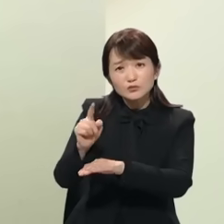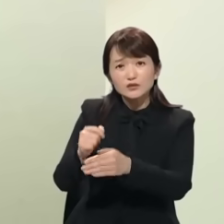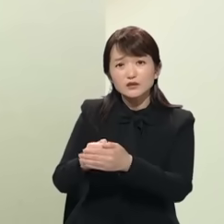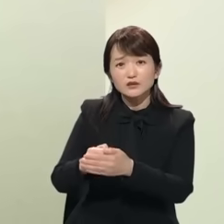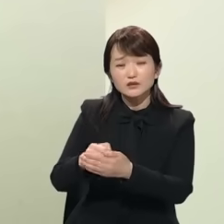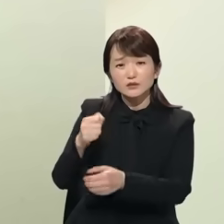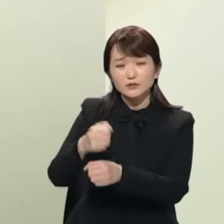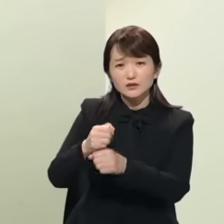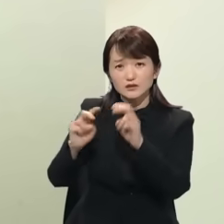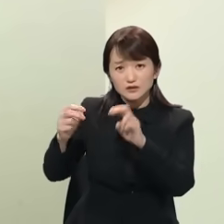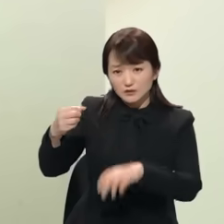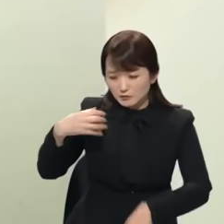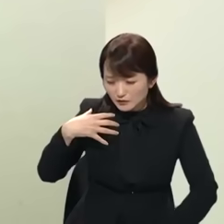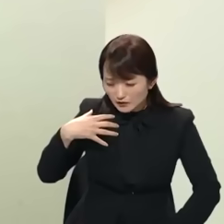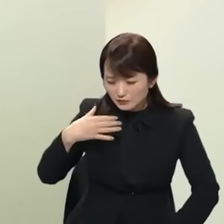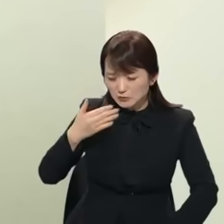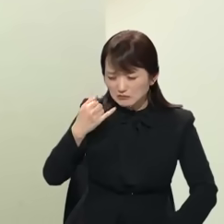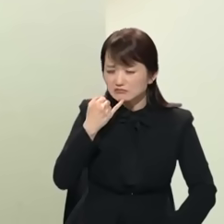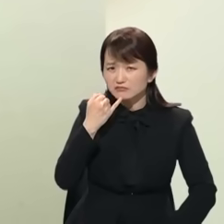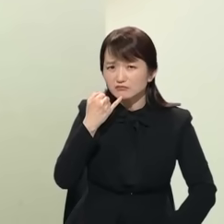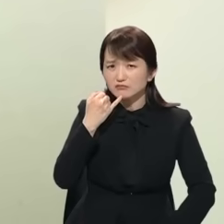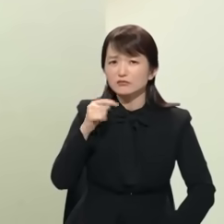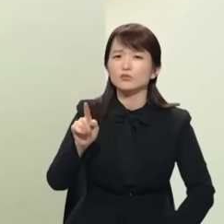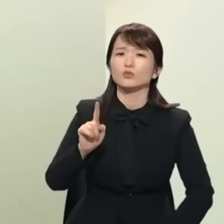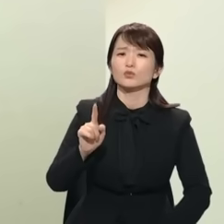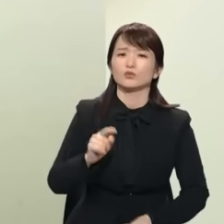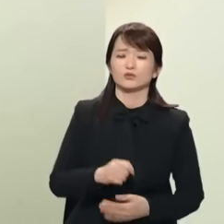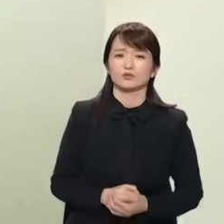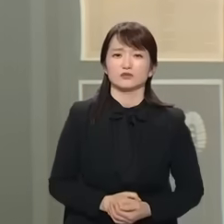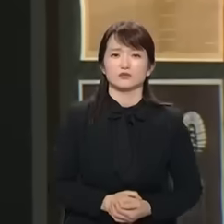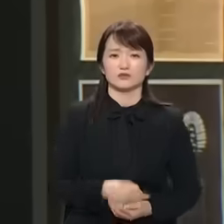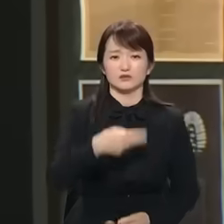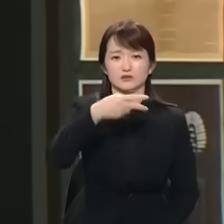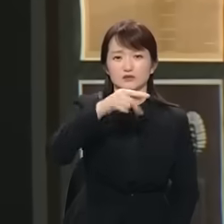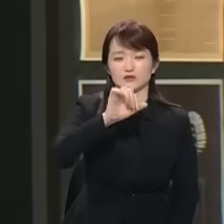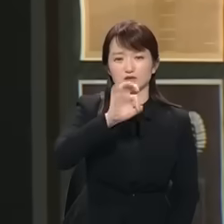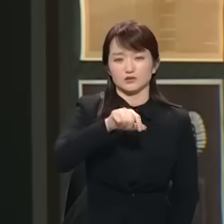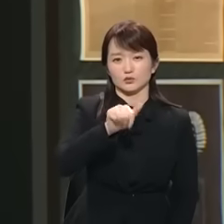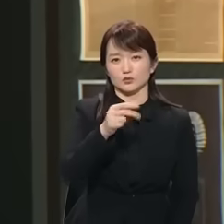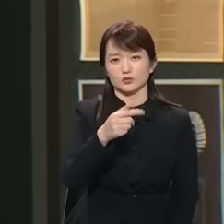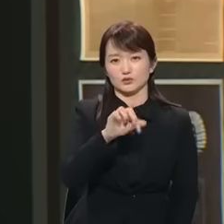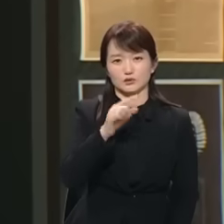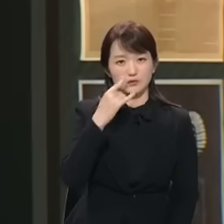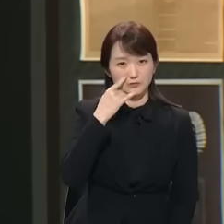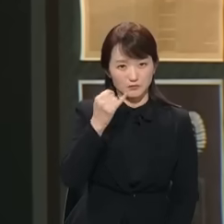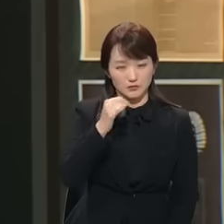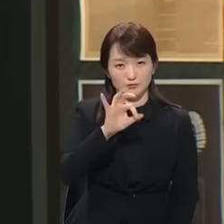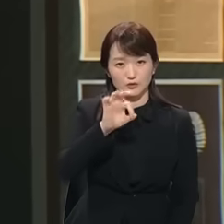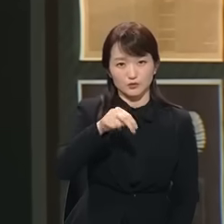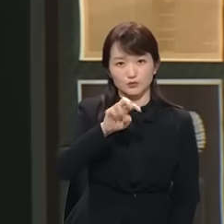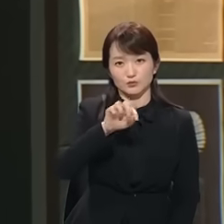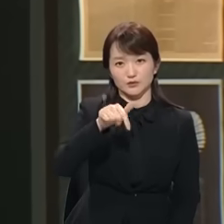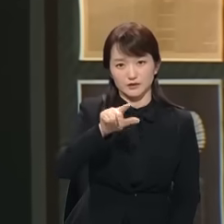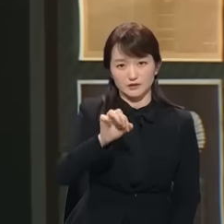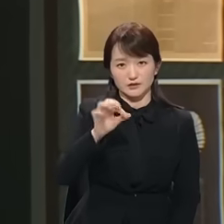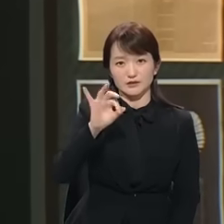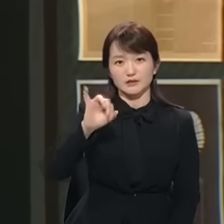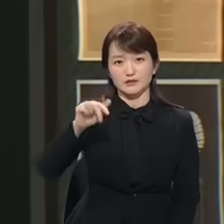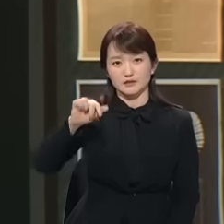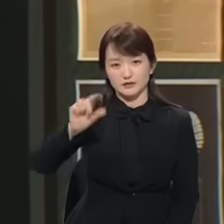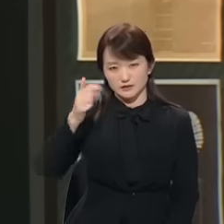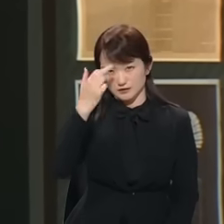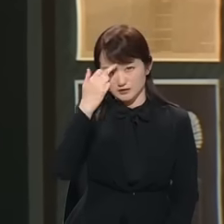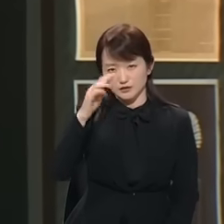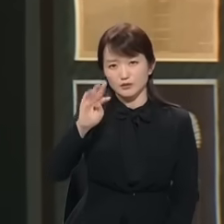괜찮다는데 그게 할 소리입니까 하신 김지은 님 자 시우 효진이 엄마 유미경 님 익산의 최병로 님